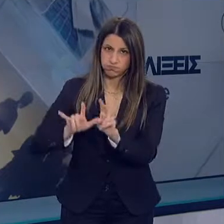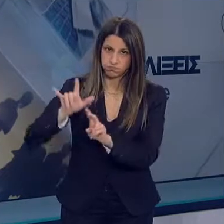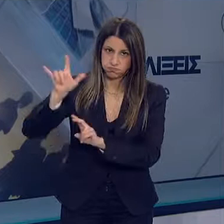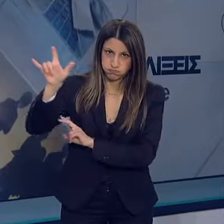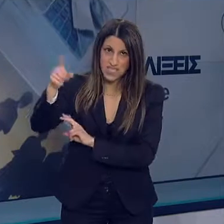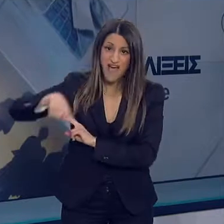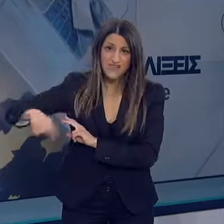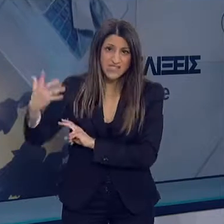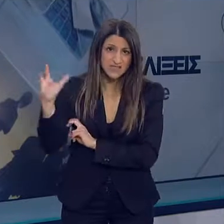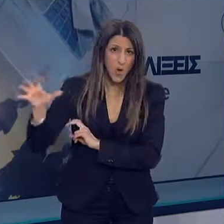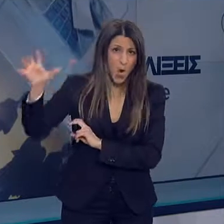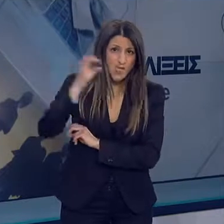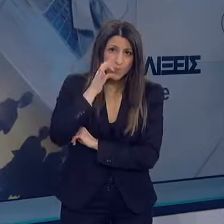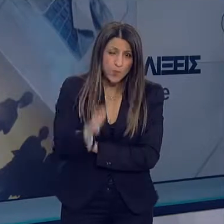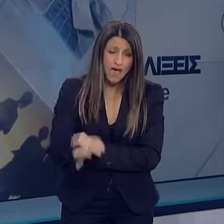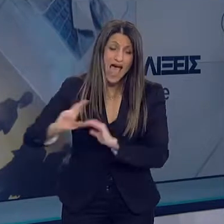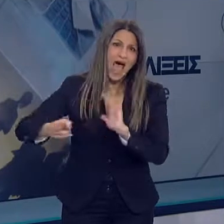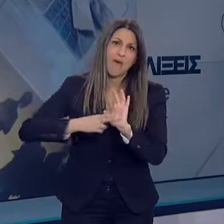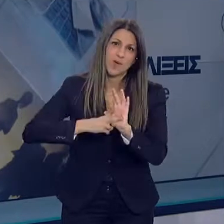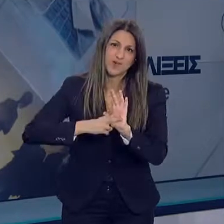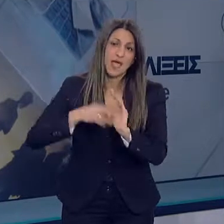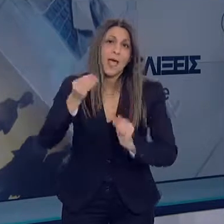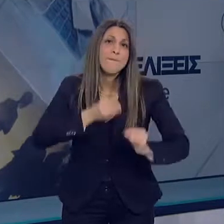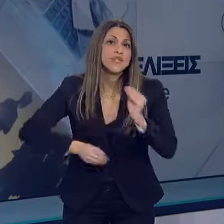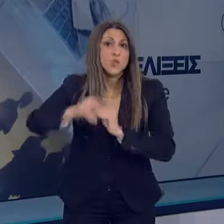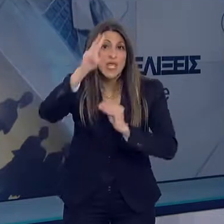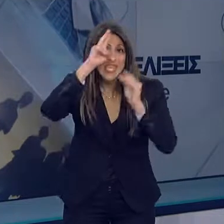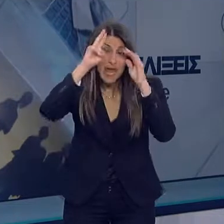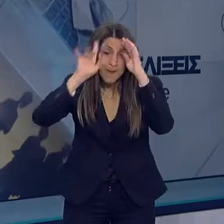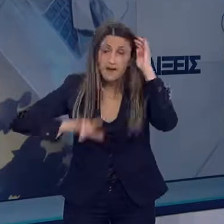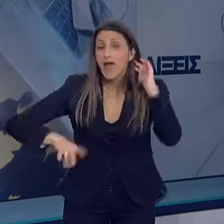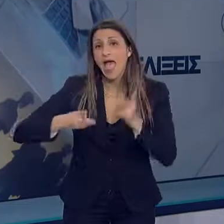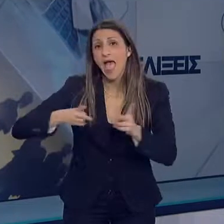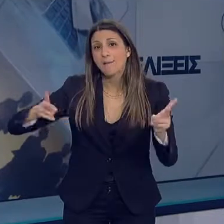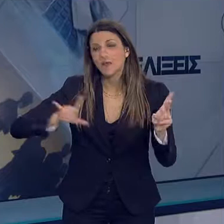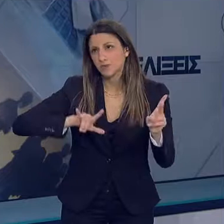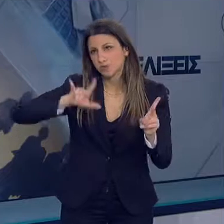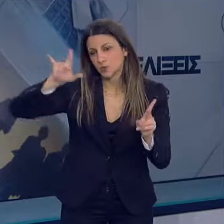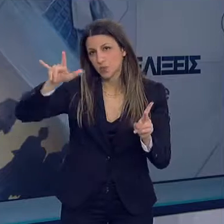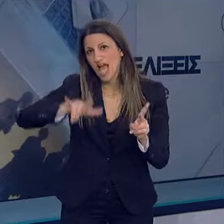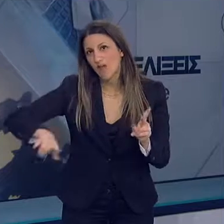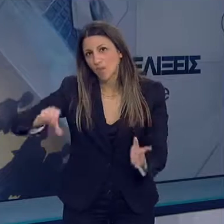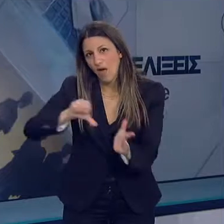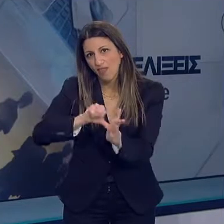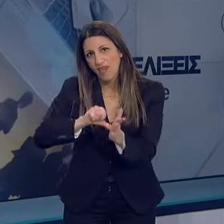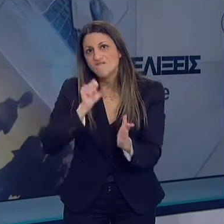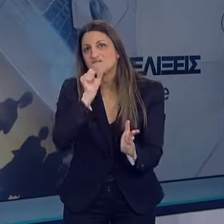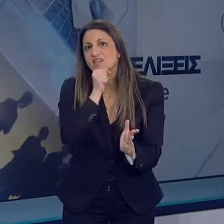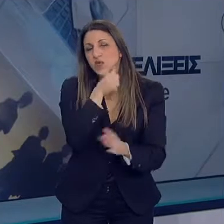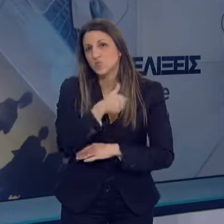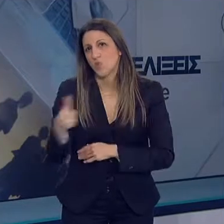των εν λόγω χωρών. Ειδικά όσον αφορά τη Γερμανία, επιτρέπονται μόνο οι πτήσεις από προς το αεροδρόμιο της Αθήνας Ελευθέριος